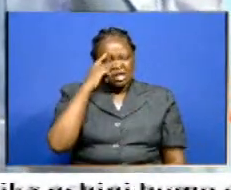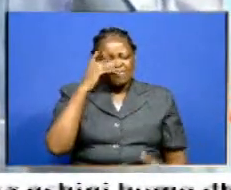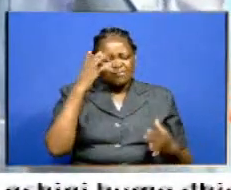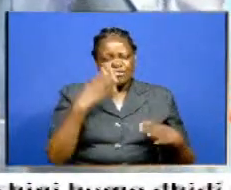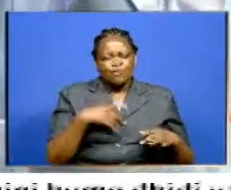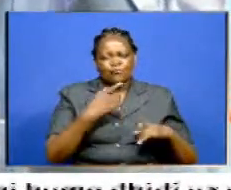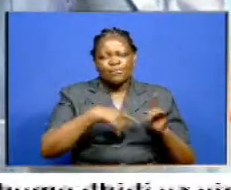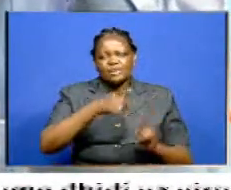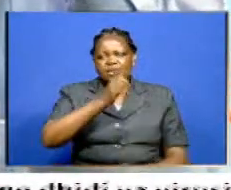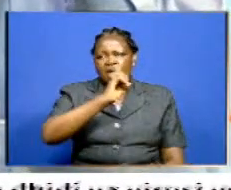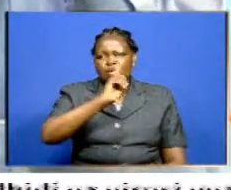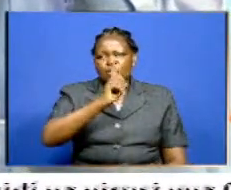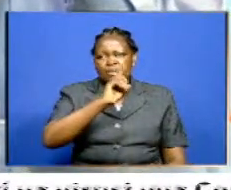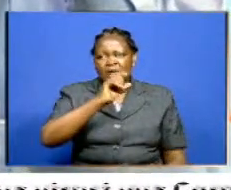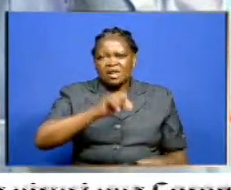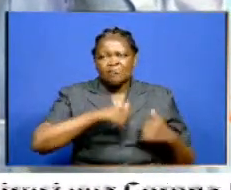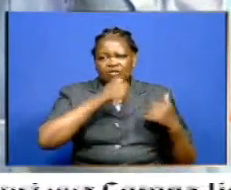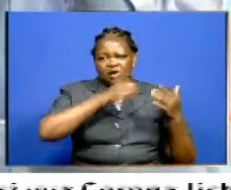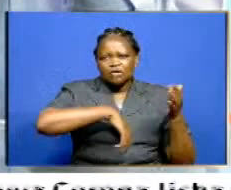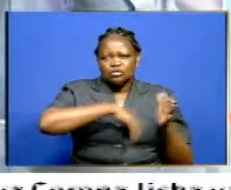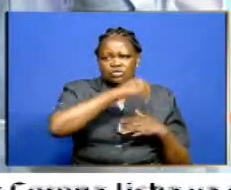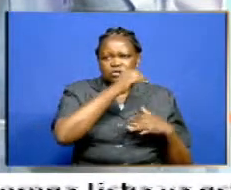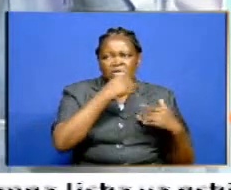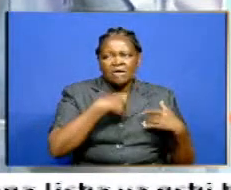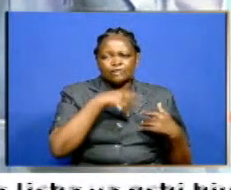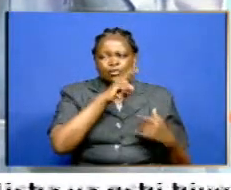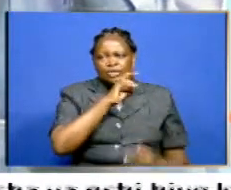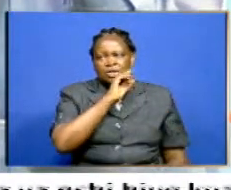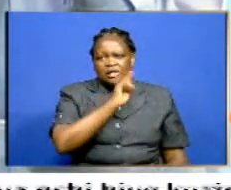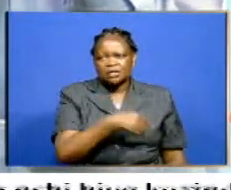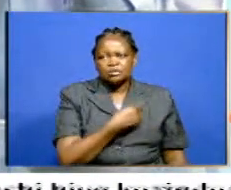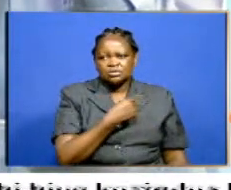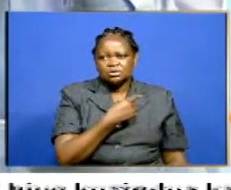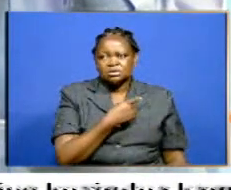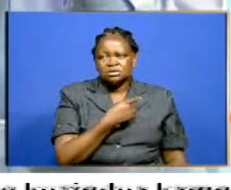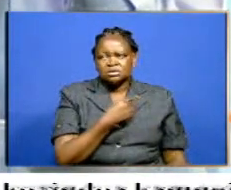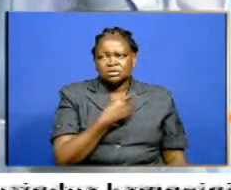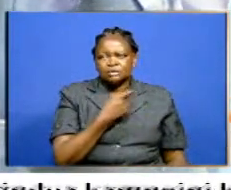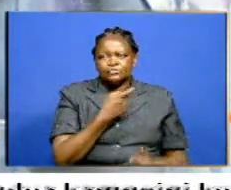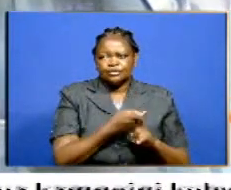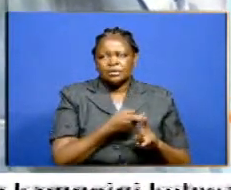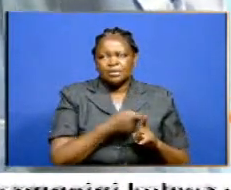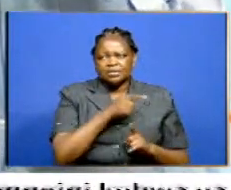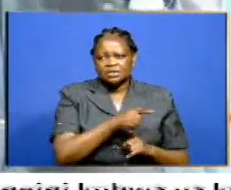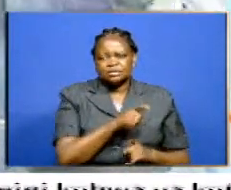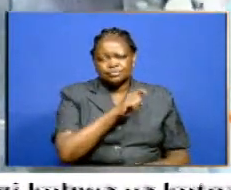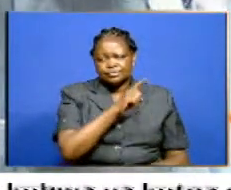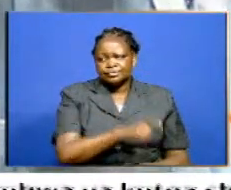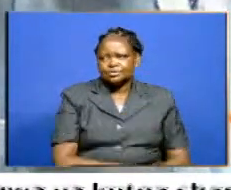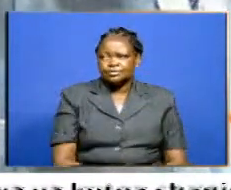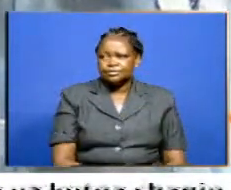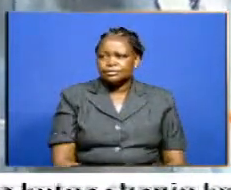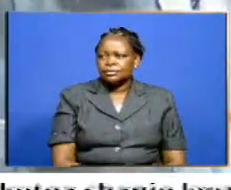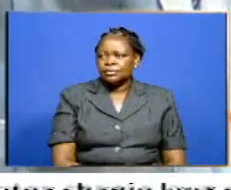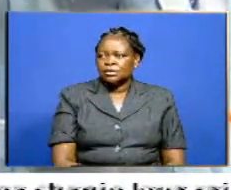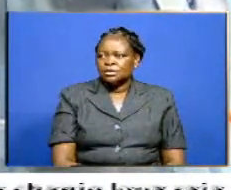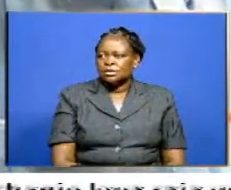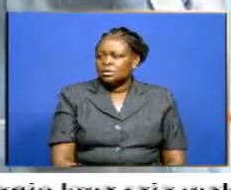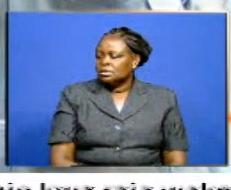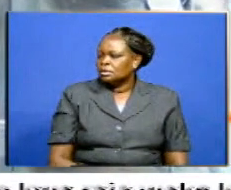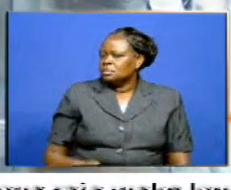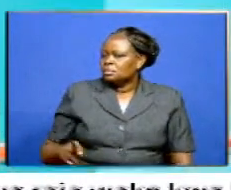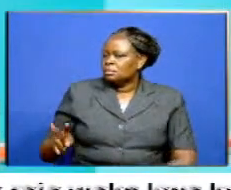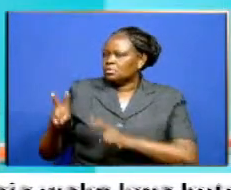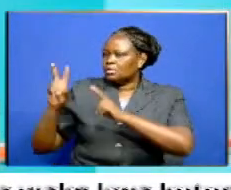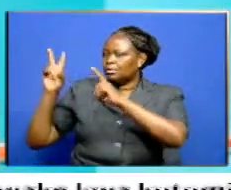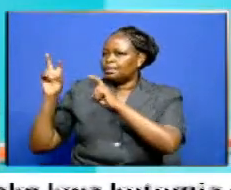Nairobi wanaishi nje, wamepewa shilingi 1020 peke yake kwa muhula huu. Kwa kawaida hilo litakuwa swala